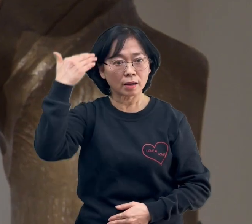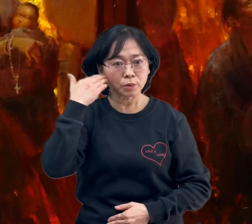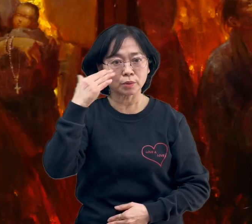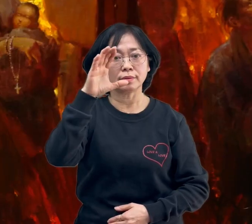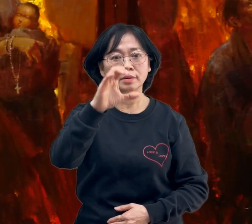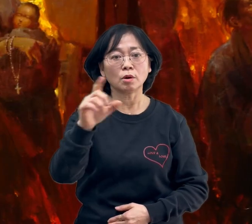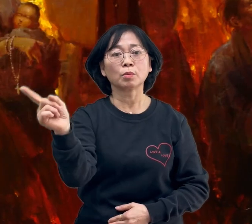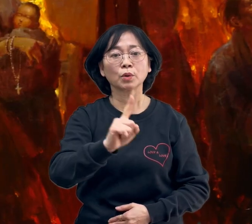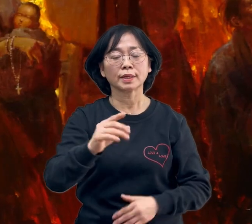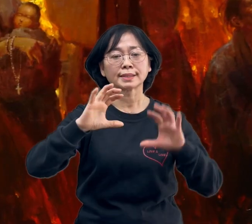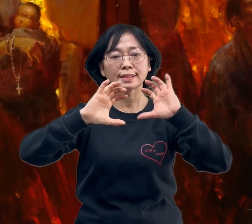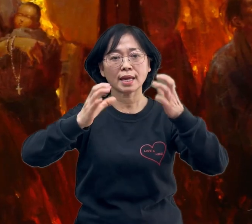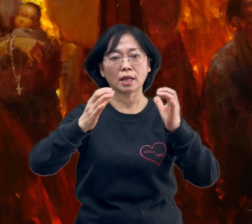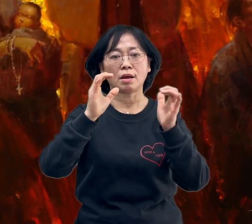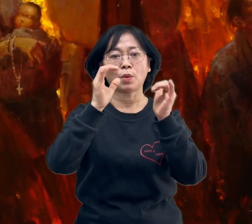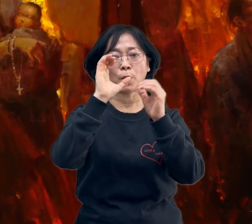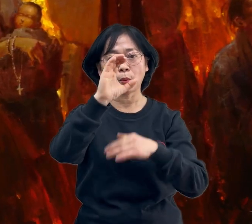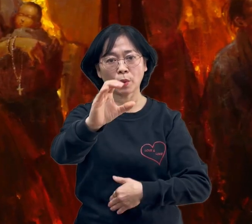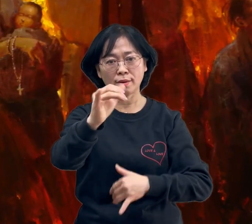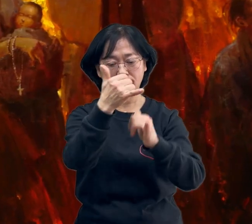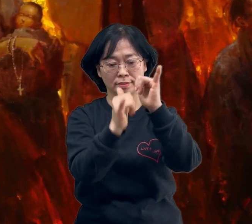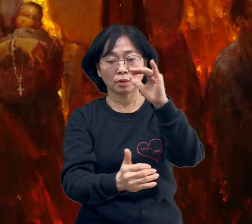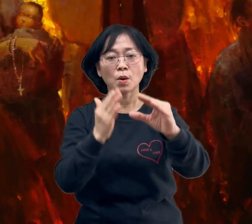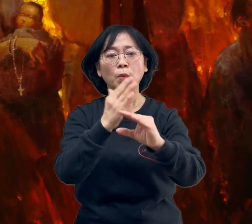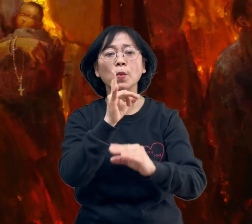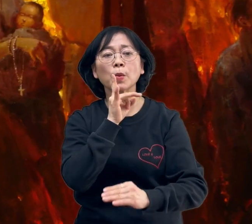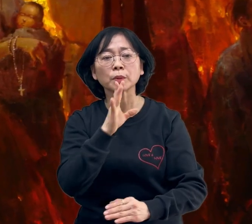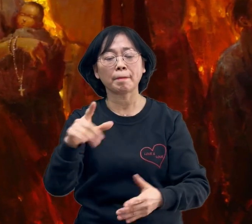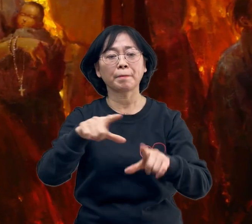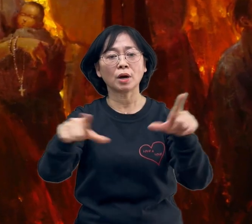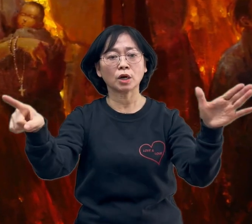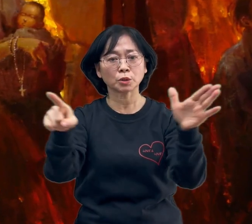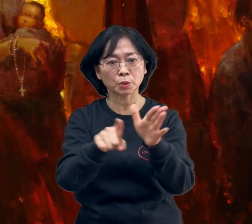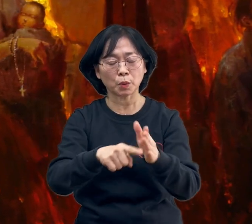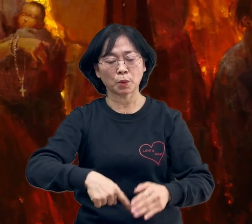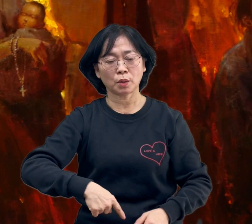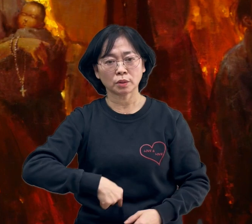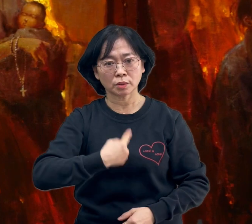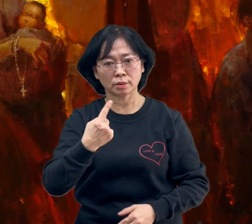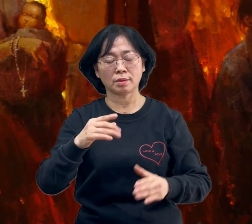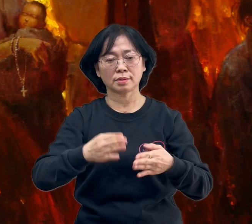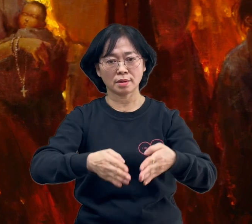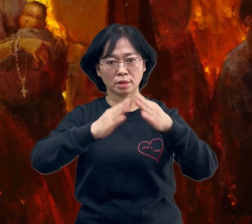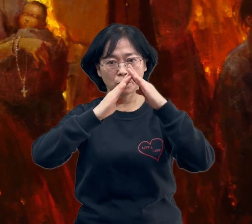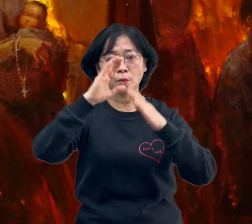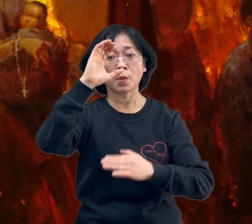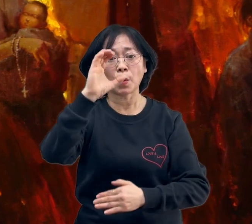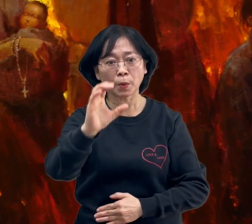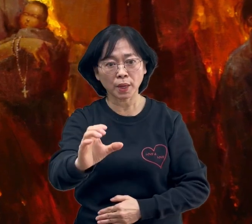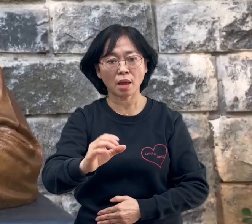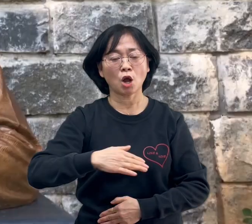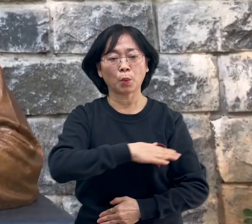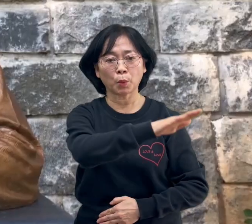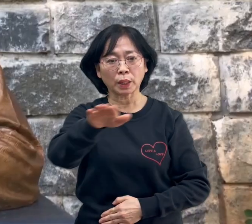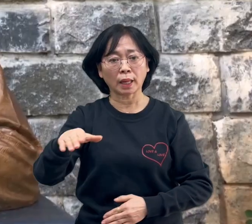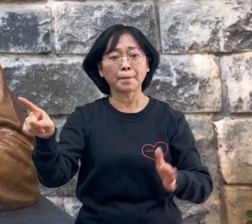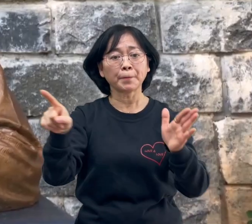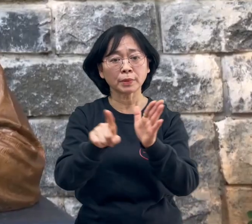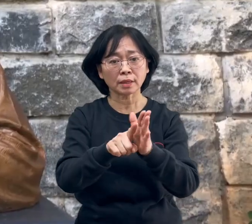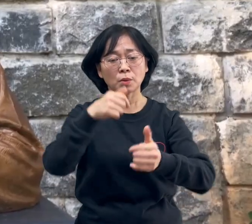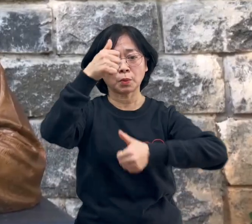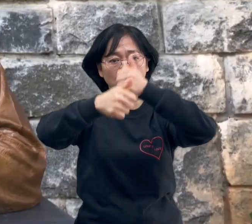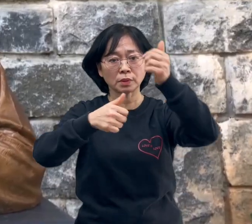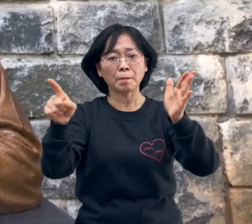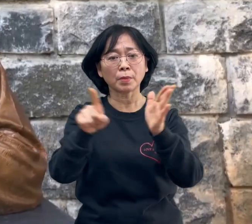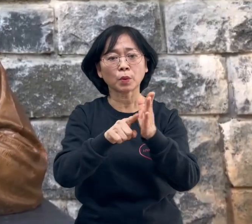한국 천주교회는 세계 교회사에서 유일하게 평신도에 의해 자발적으로 세워진 교회입니다. 우리 신앙